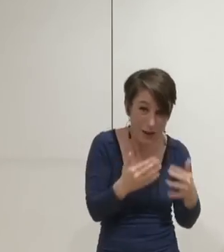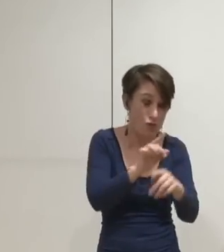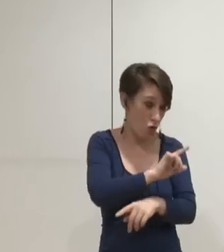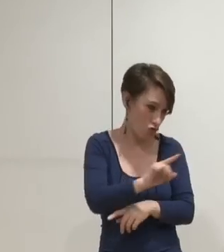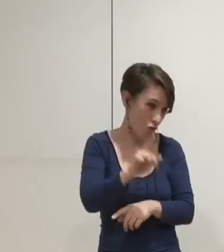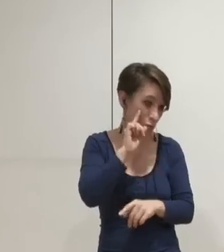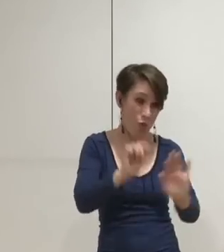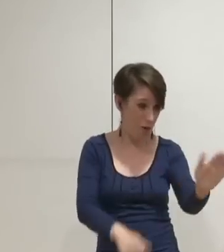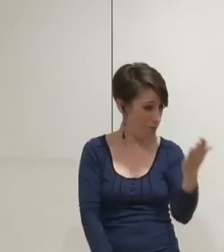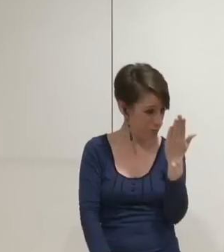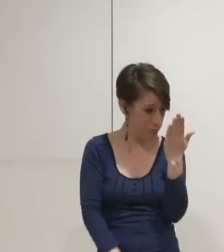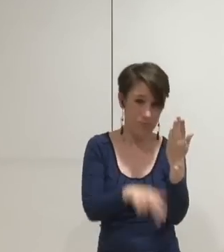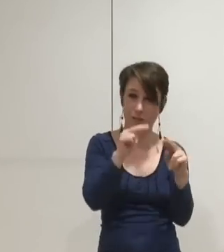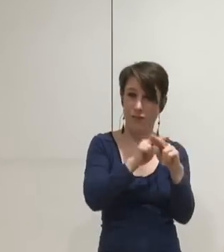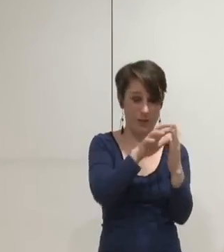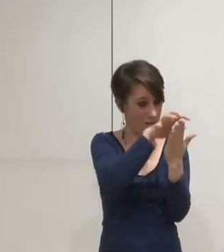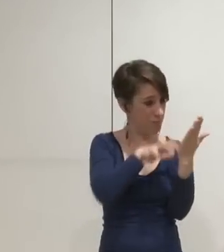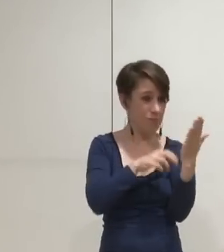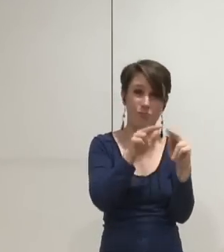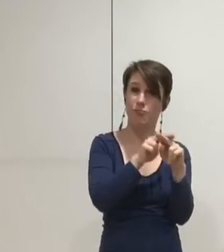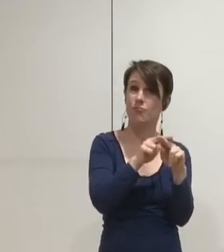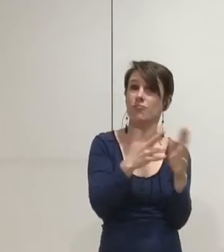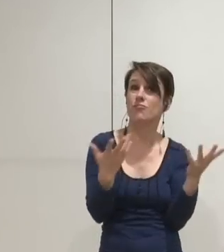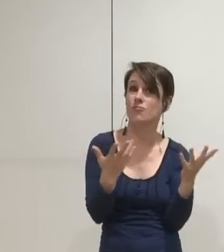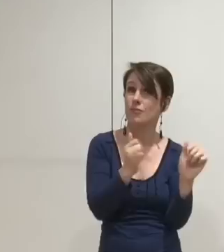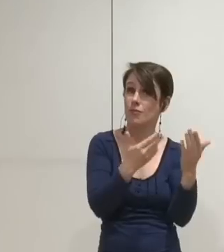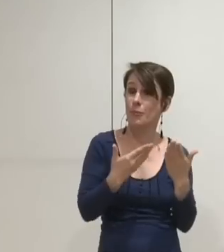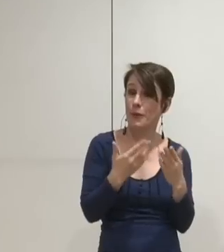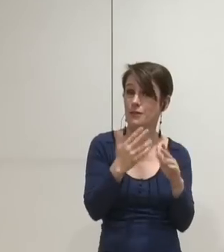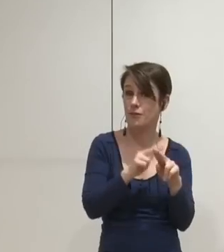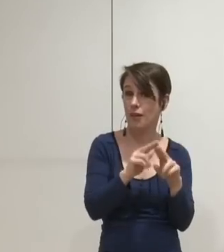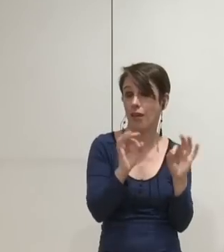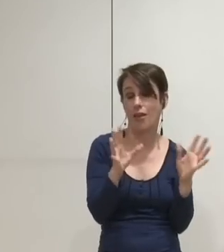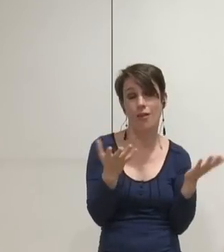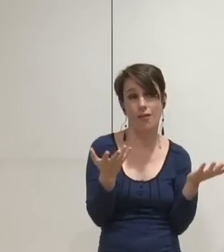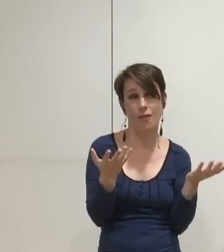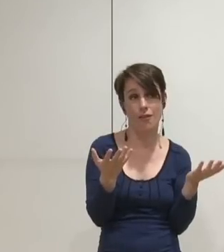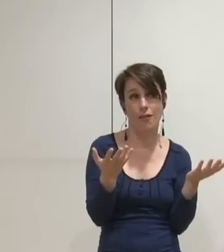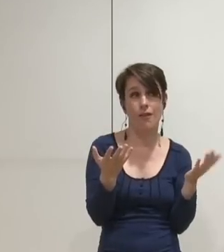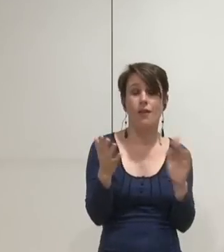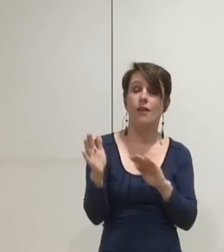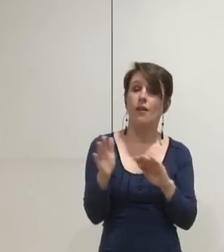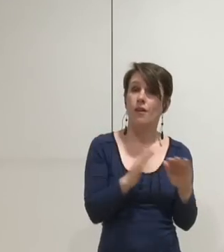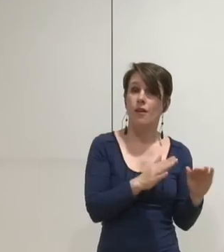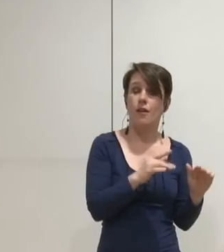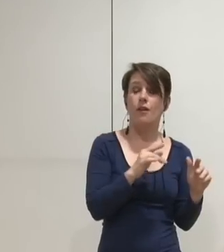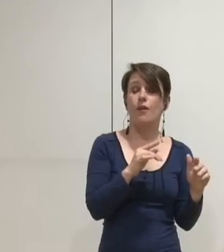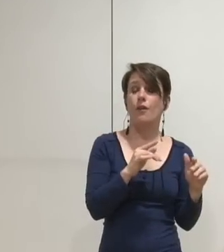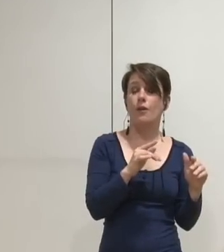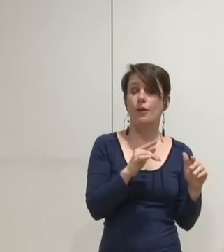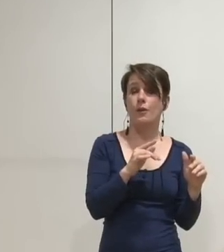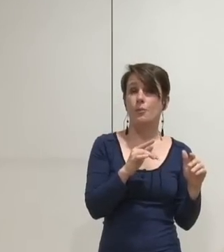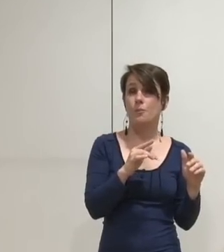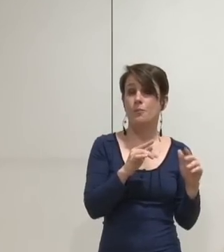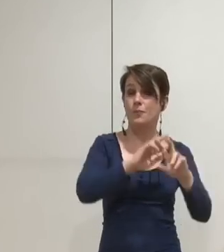pas été présenté en commission ressources ni d'ailleurs ultérieur a-t-il été répercuté sur